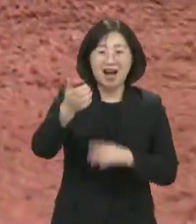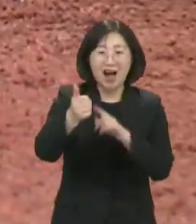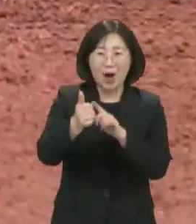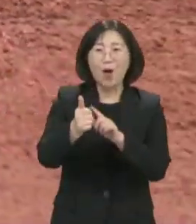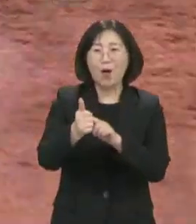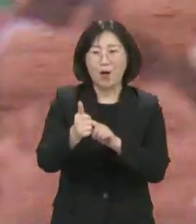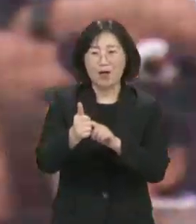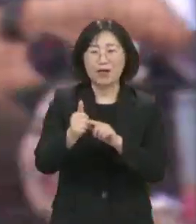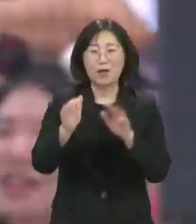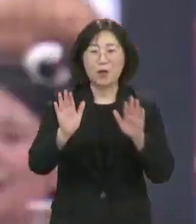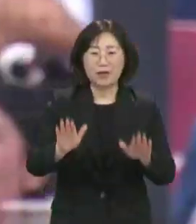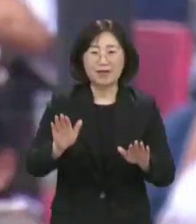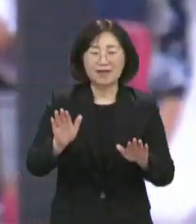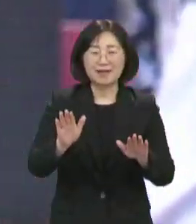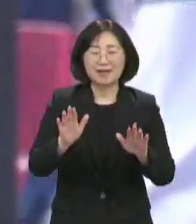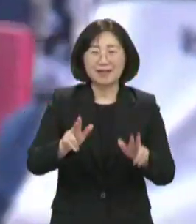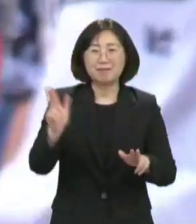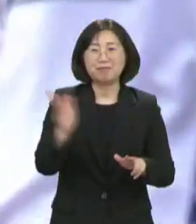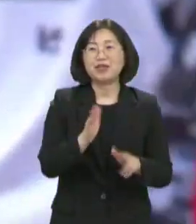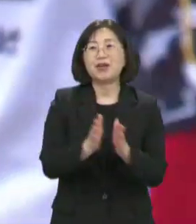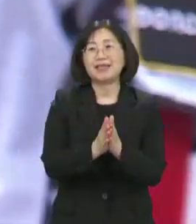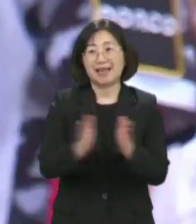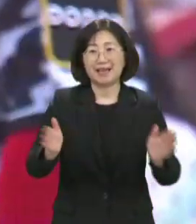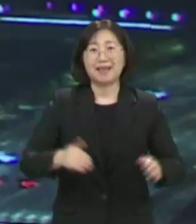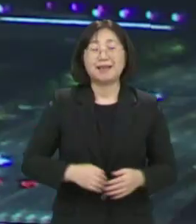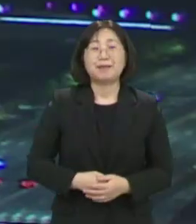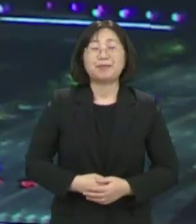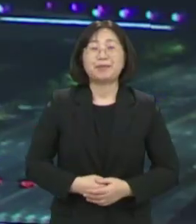지금부터입니다. TJB 조형준입니다.